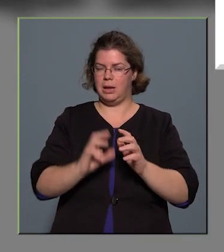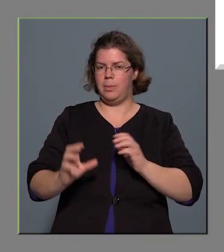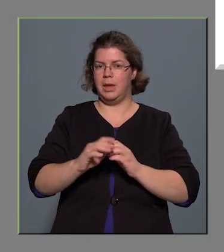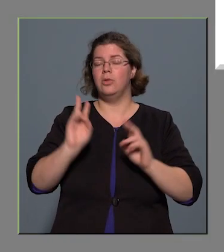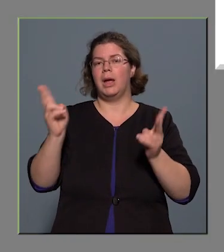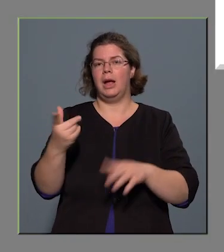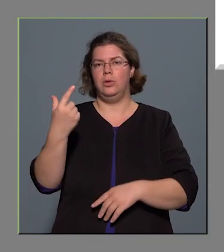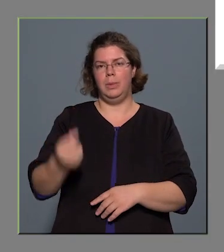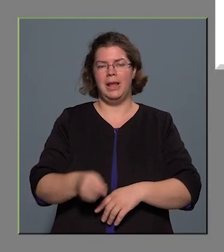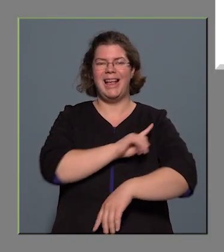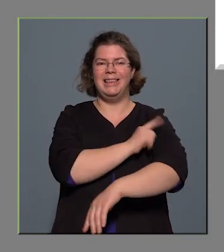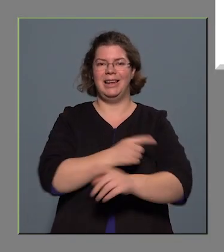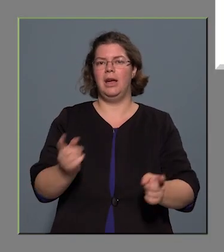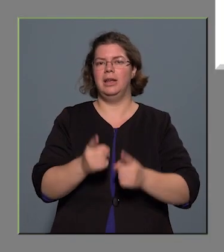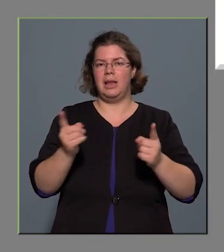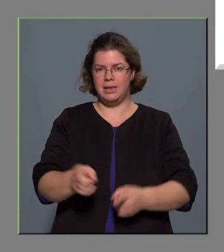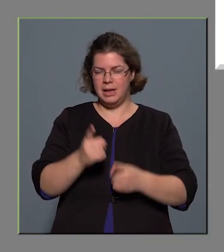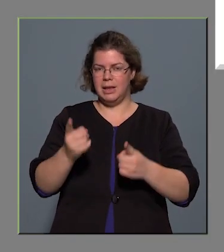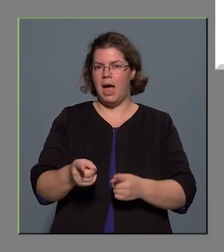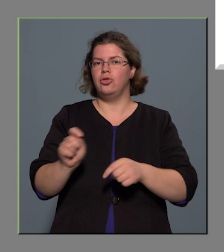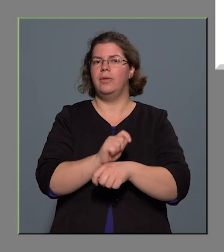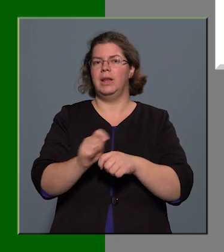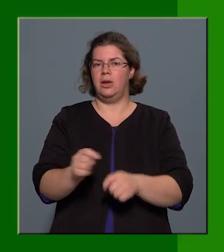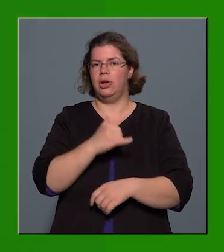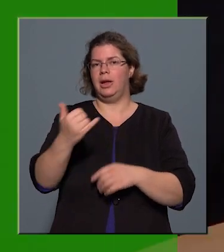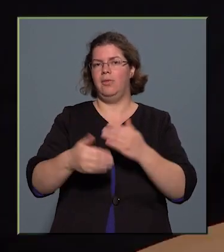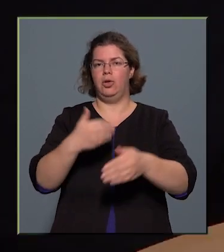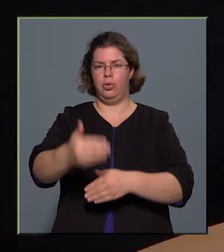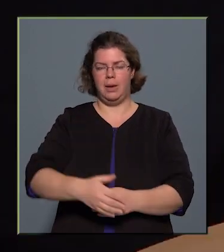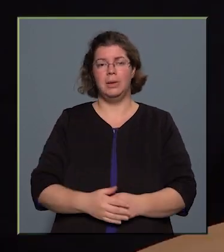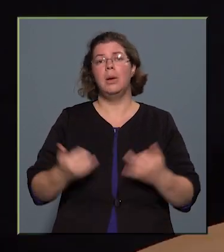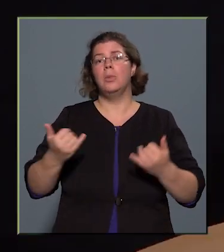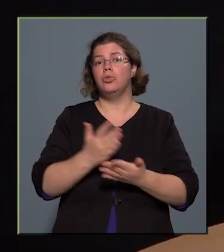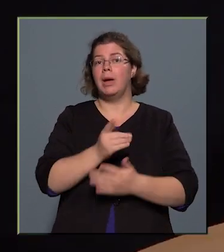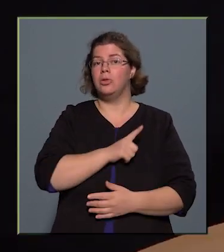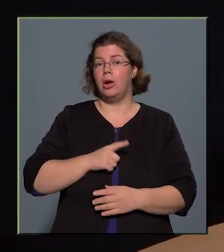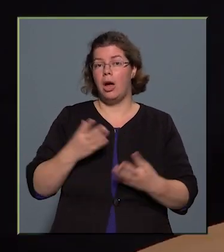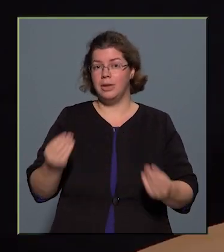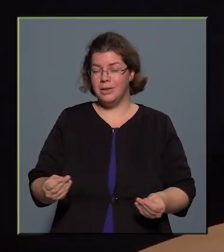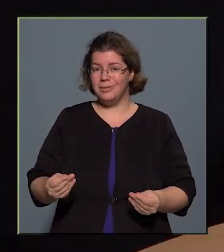az energiaintenzitás javításának éves ütemét. Most már csak annyit.